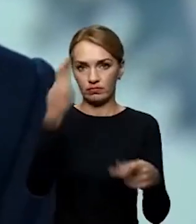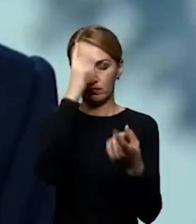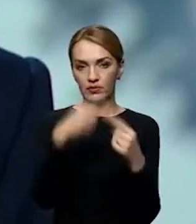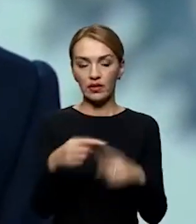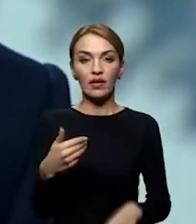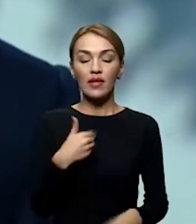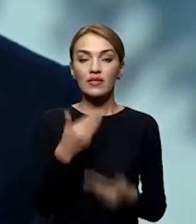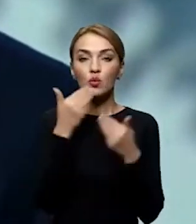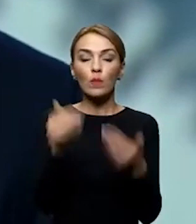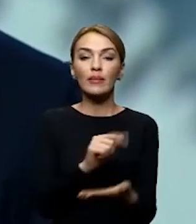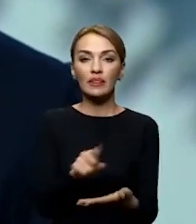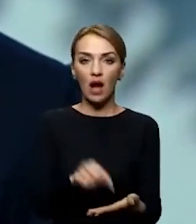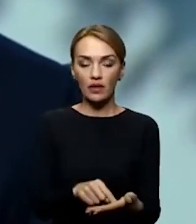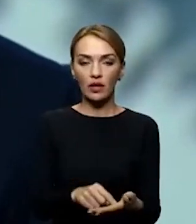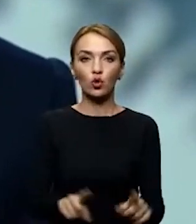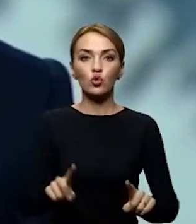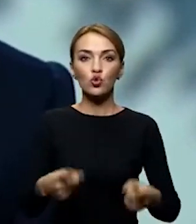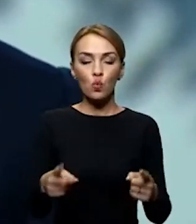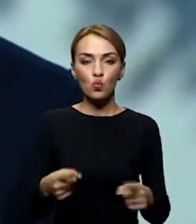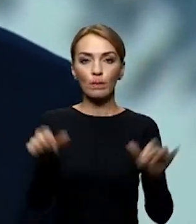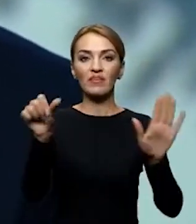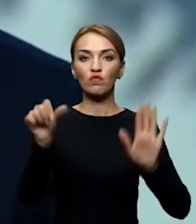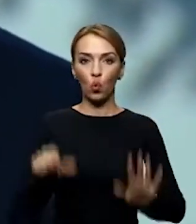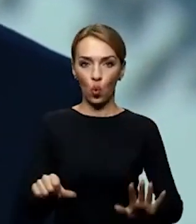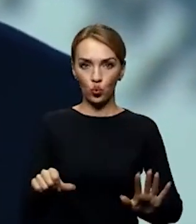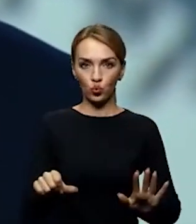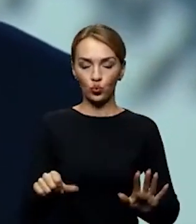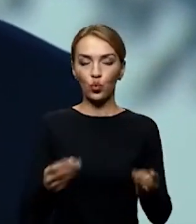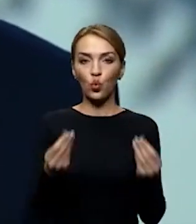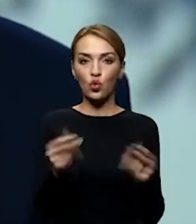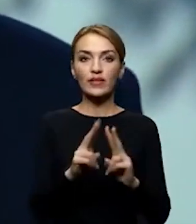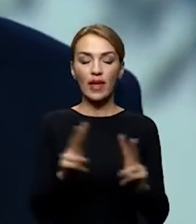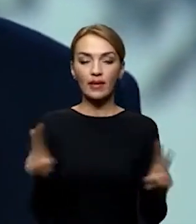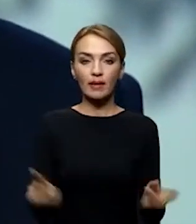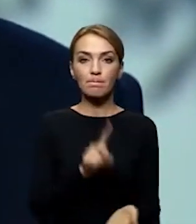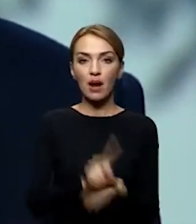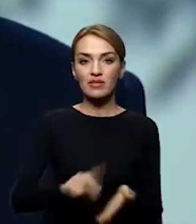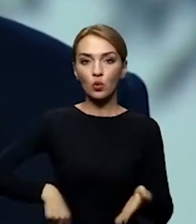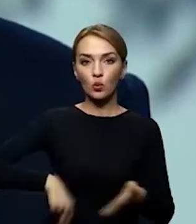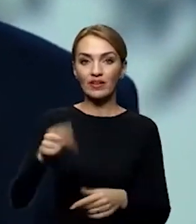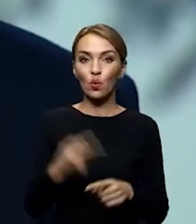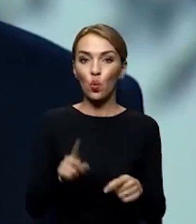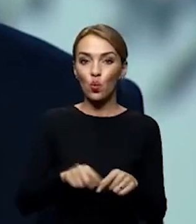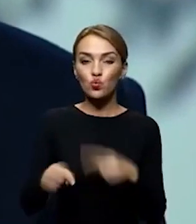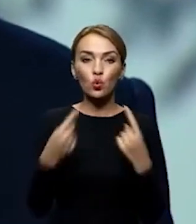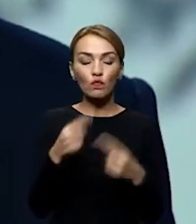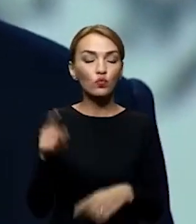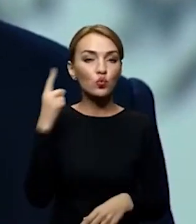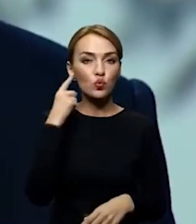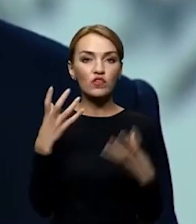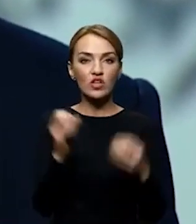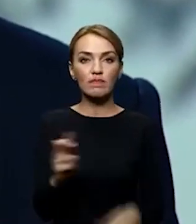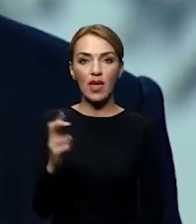COVID-19. Я задаю питання, чому ви півроку кошти, на які ви мали закупити оцю розмову, я чув ще з березня